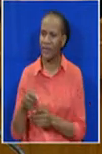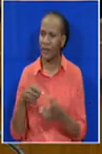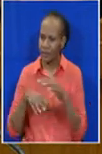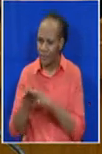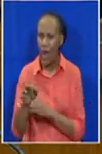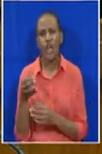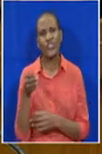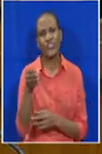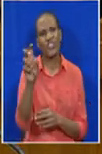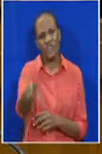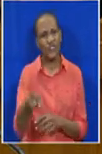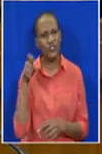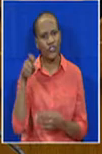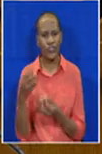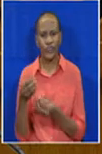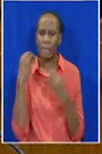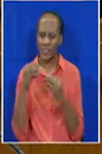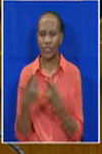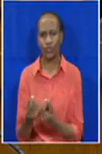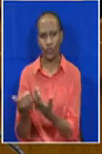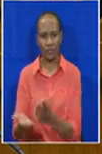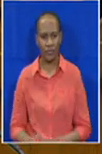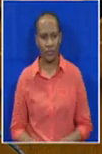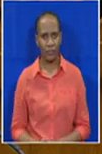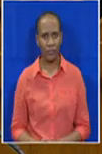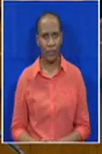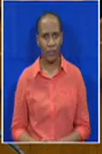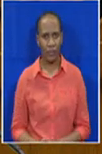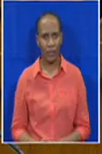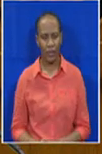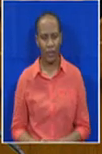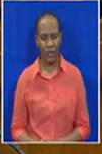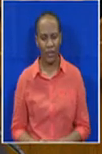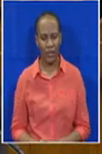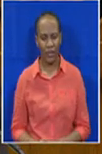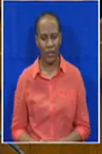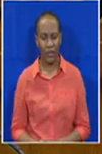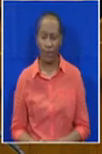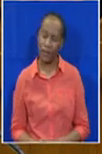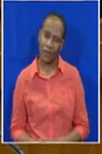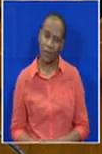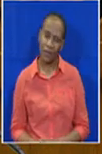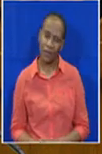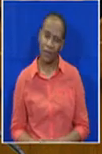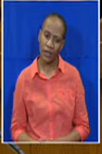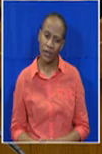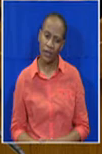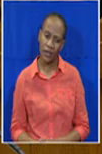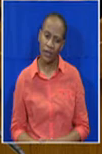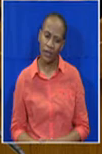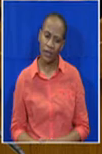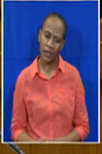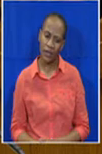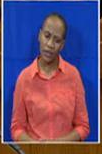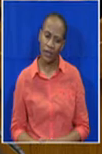anders nie. Hulle is die mense wat u gevaal het. Hierdie vissermannen behoort aan een hechte familie, wat saam blij is as die vis buit